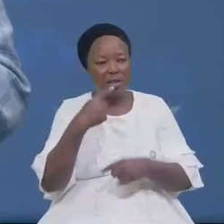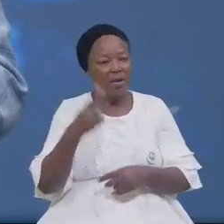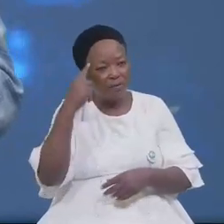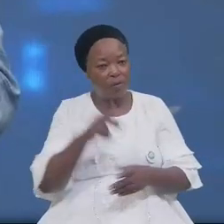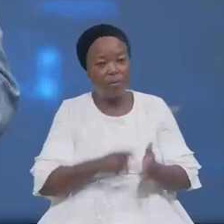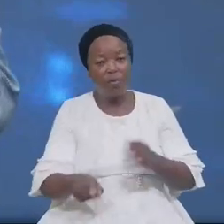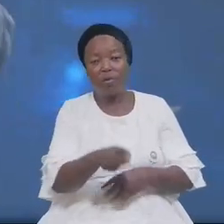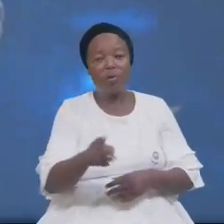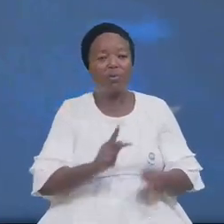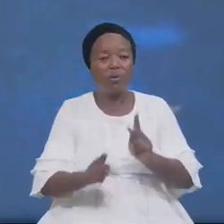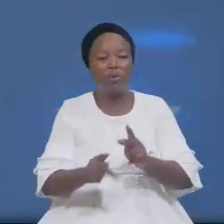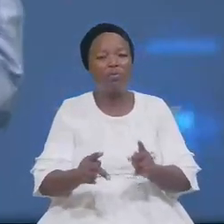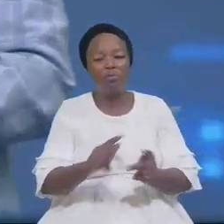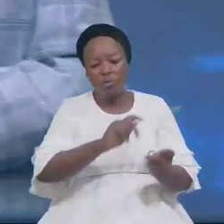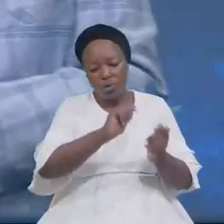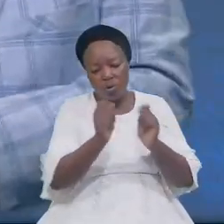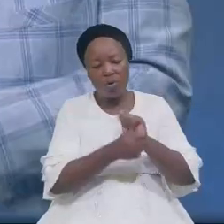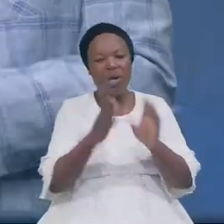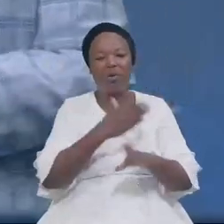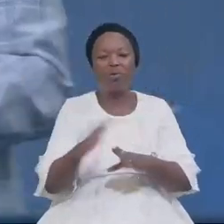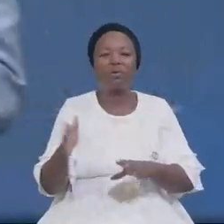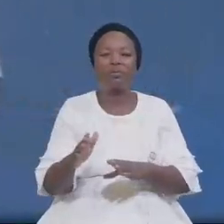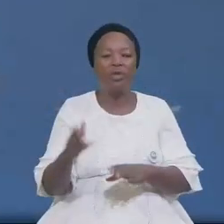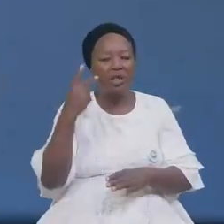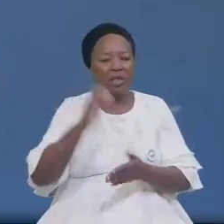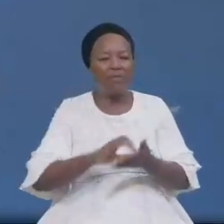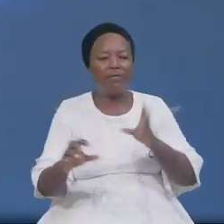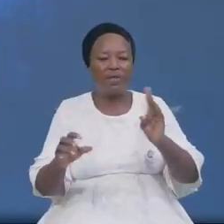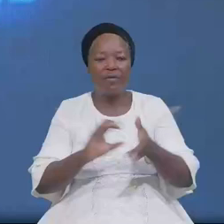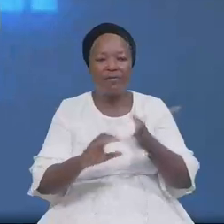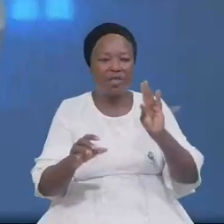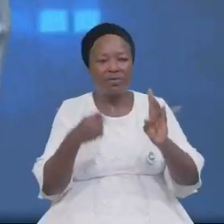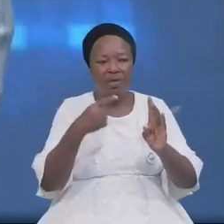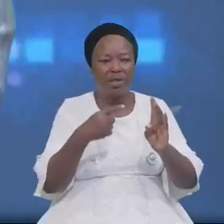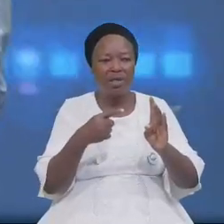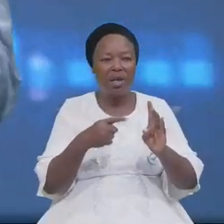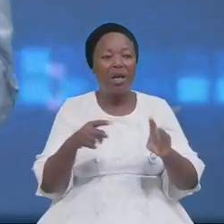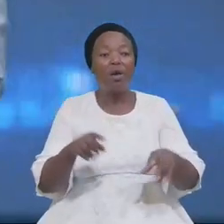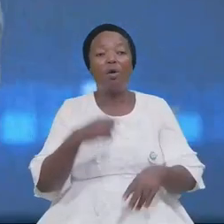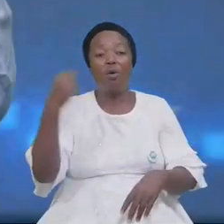Éloigne-toi de ces hommes-là. Et le verset 7 dit,